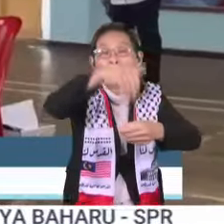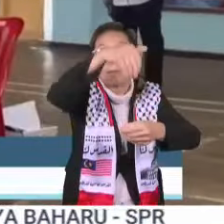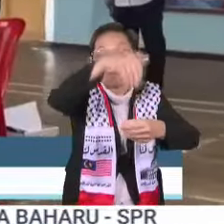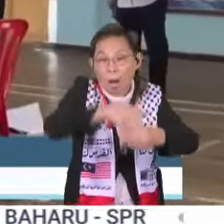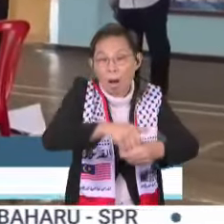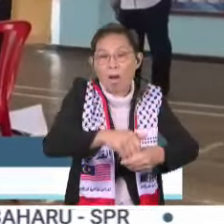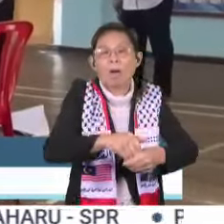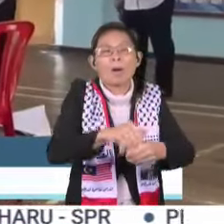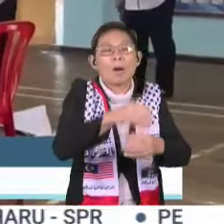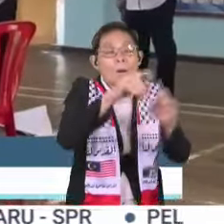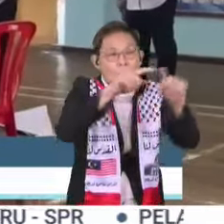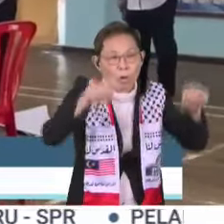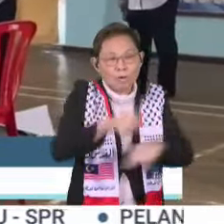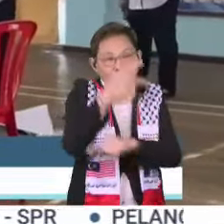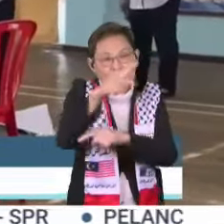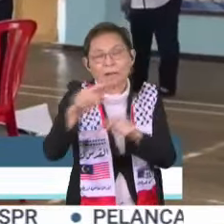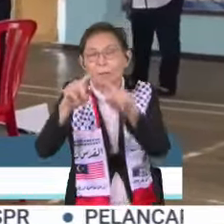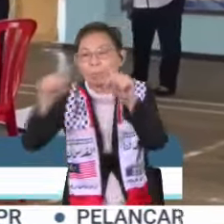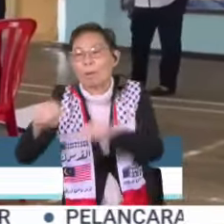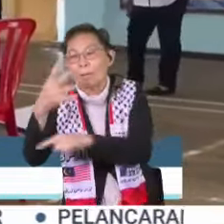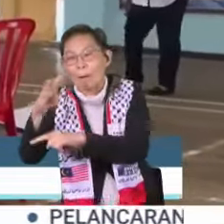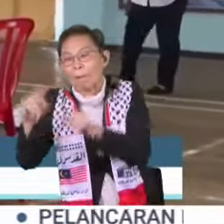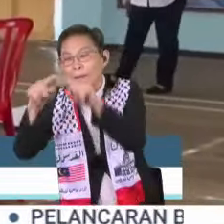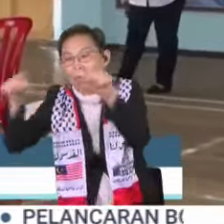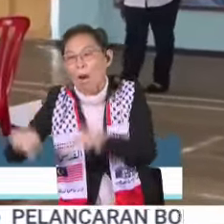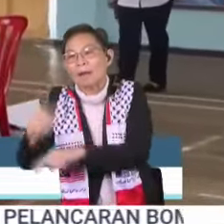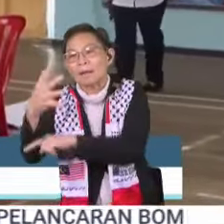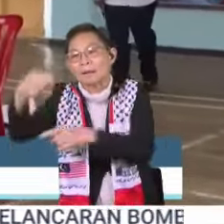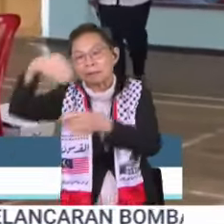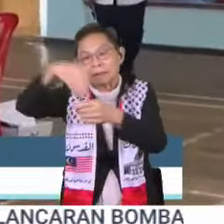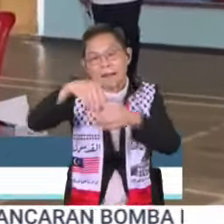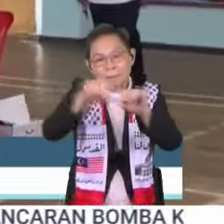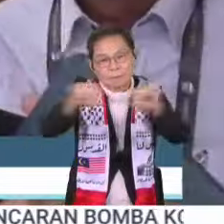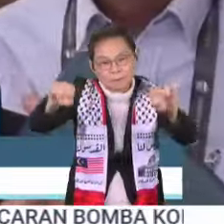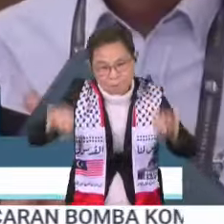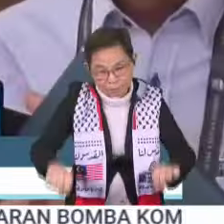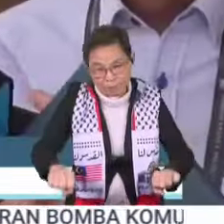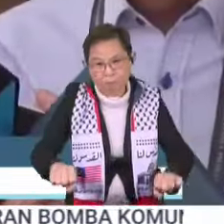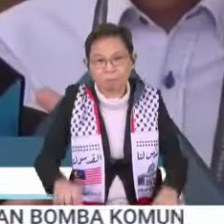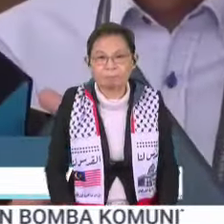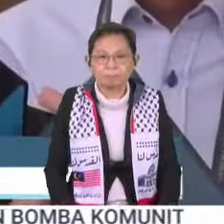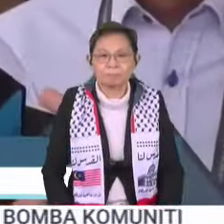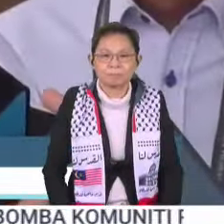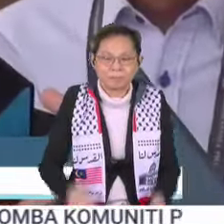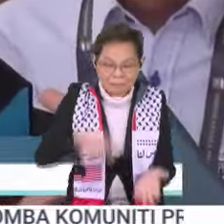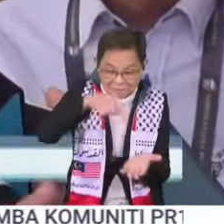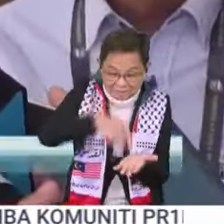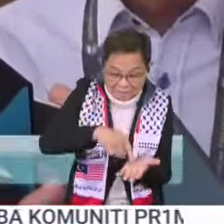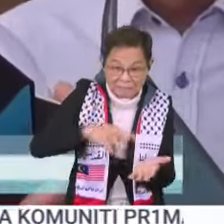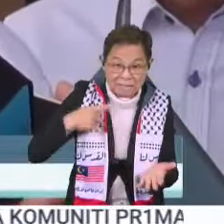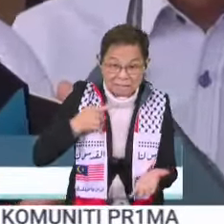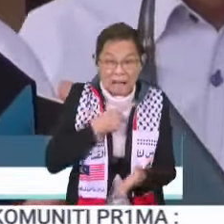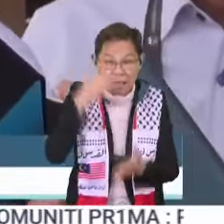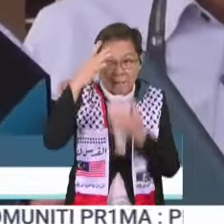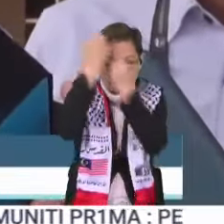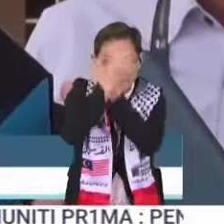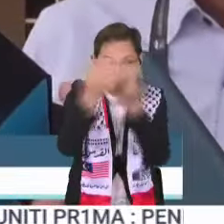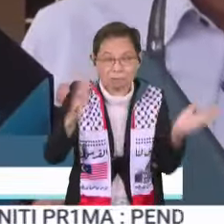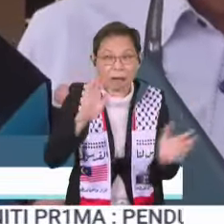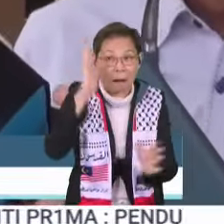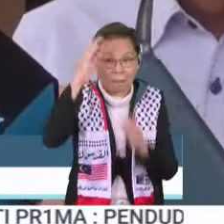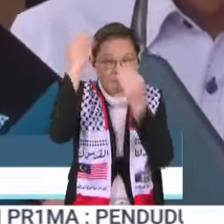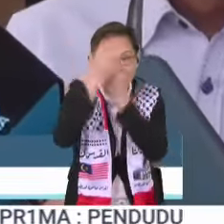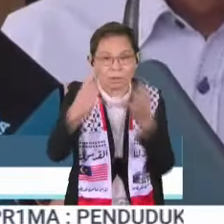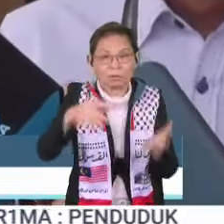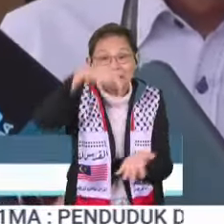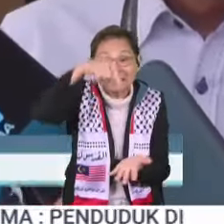13, borang 14 dan borang 15 ke dalam sistem berkenaan. Yang ini nanti kita akan beritahu lah. Sebab